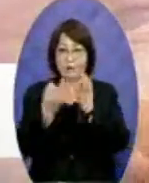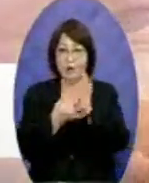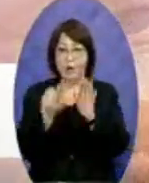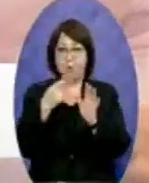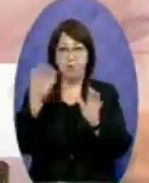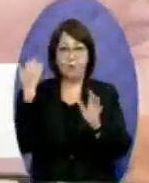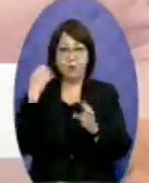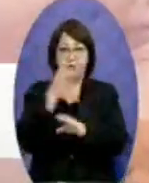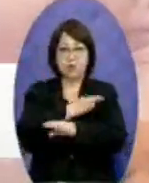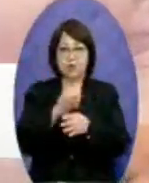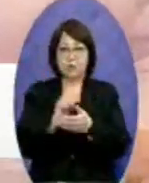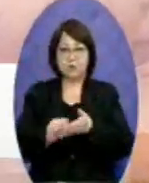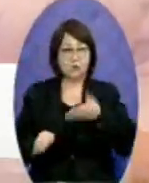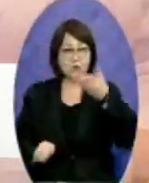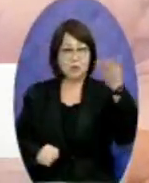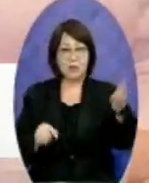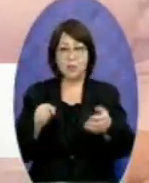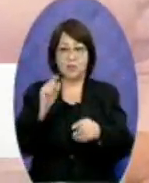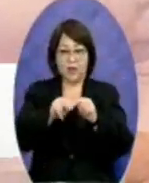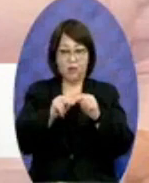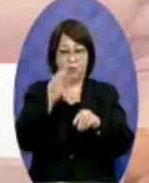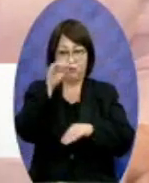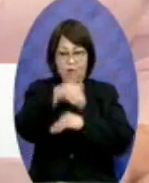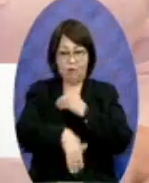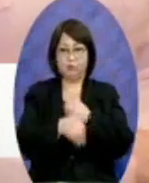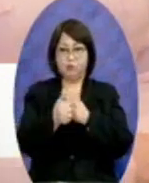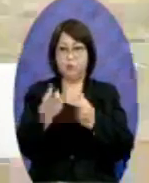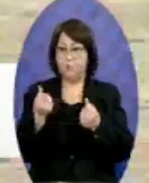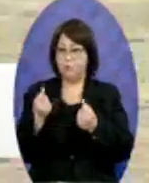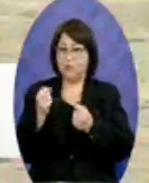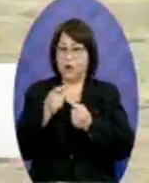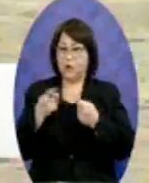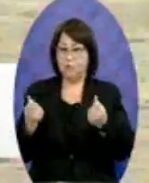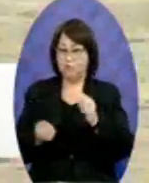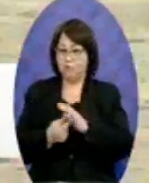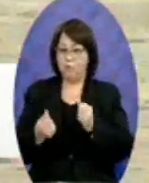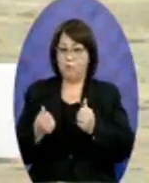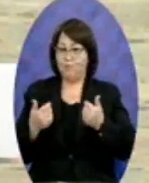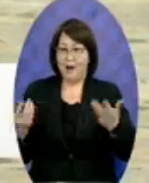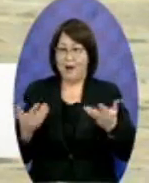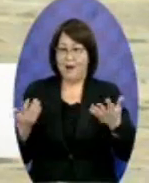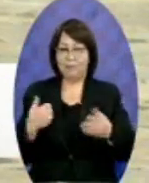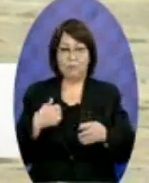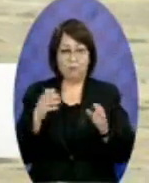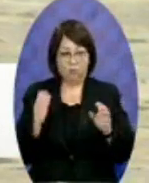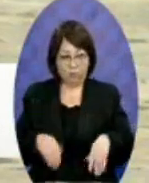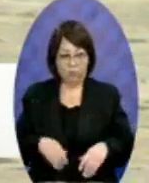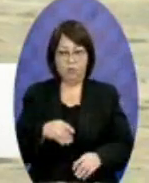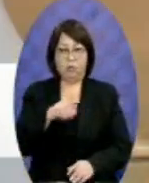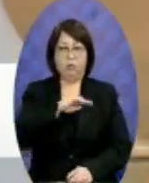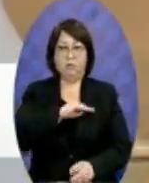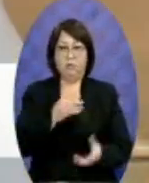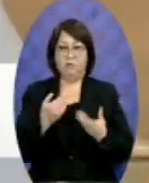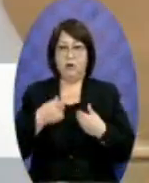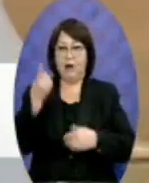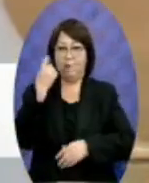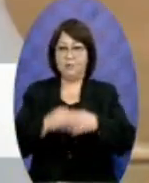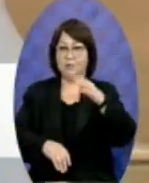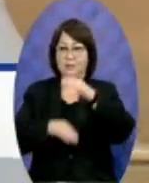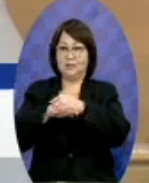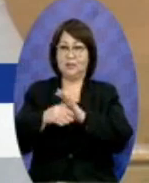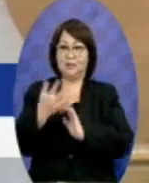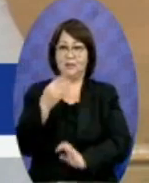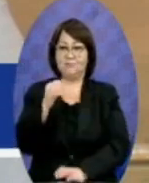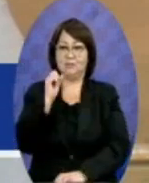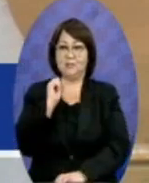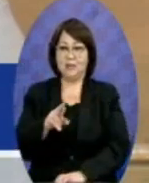нь зээл авах бүх шаардлагыг хангасан ч санхүүжилт байхгүйгээд буцаагдсан байна. Хамгийн дээдл нь би 50 сая л төтсөн.